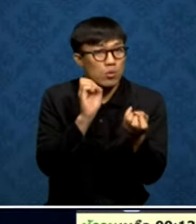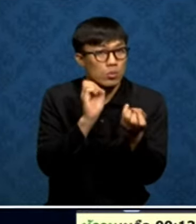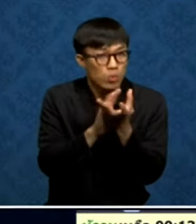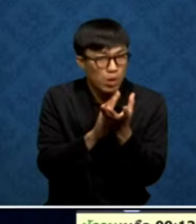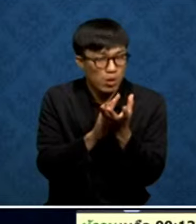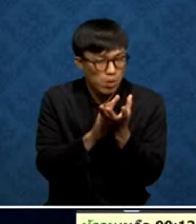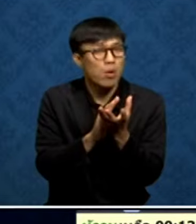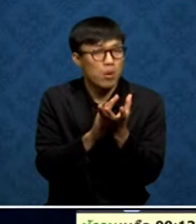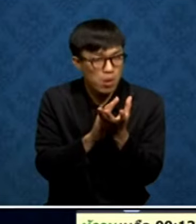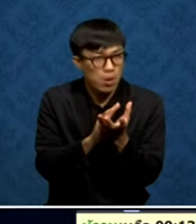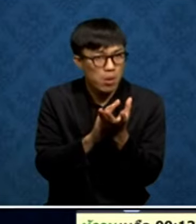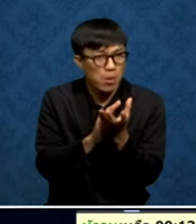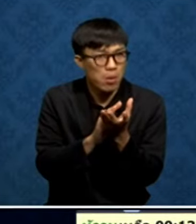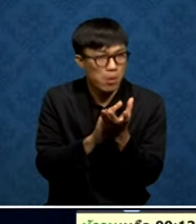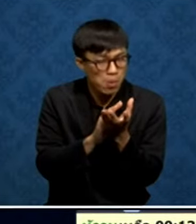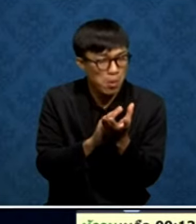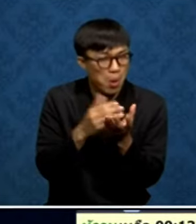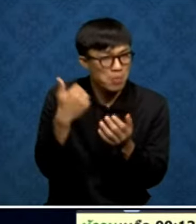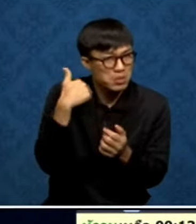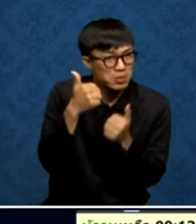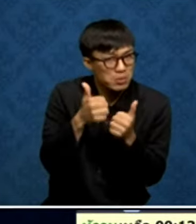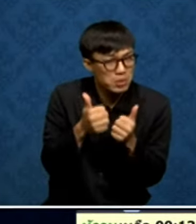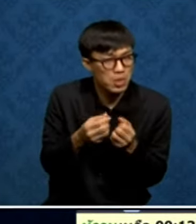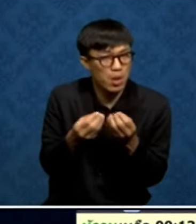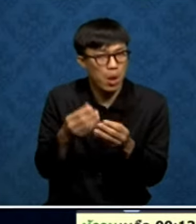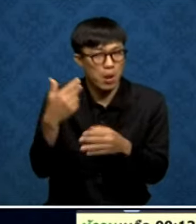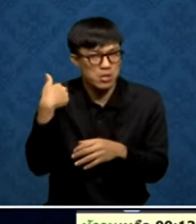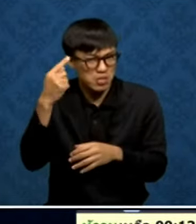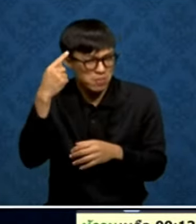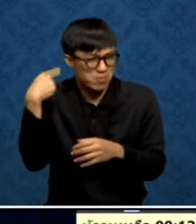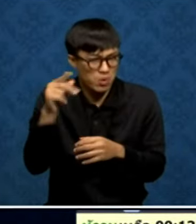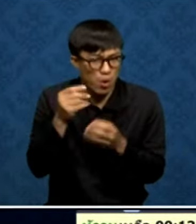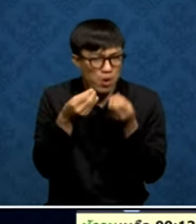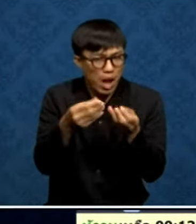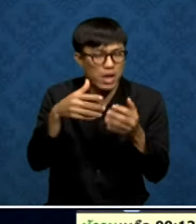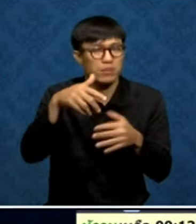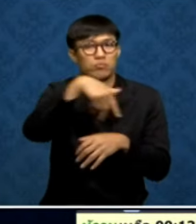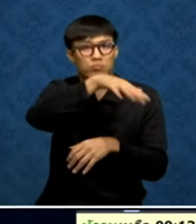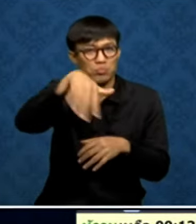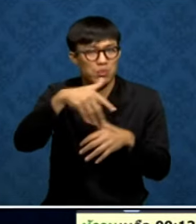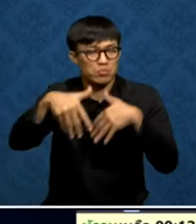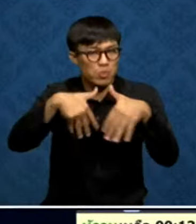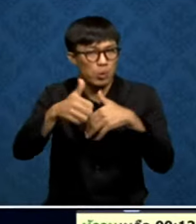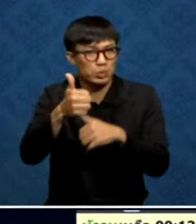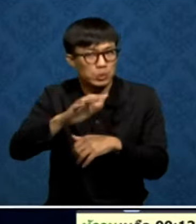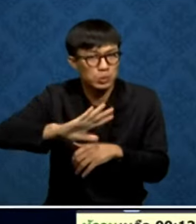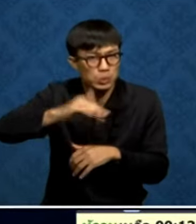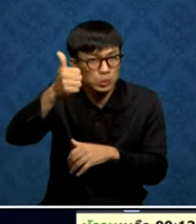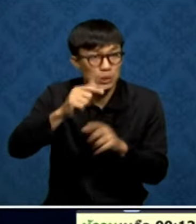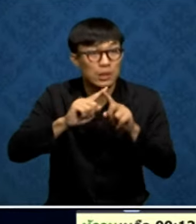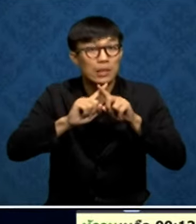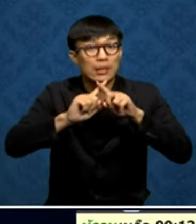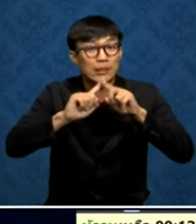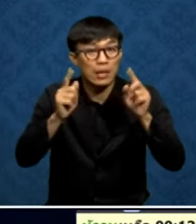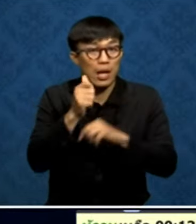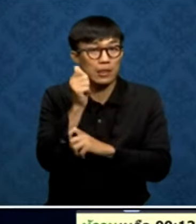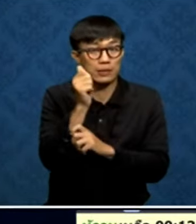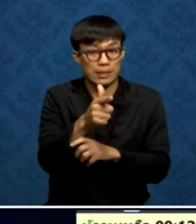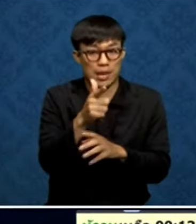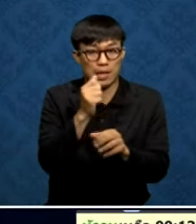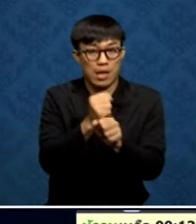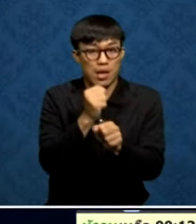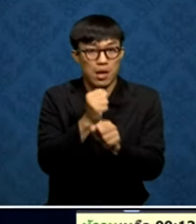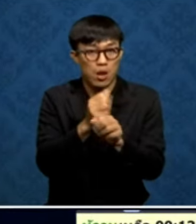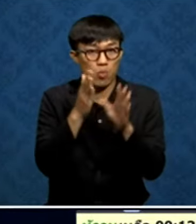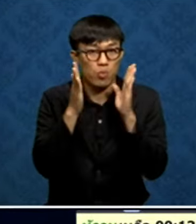โยชน์ต่อประชาชนมากแน่เลยใช่ไหมครับต้องมีการจ้างงานมหาศาลแน่ๆครับแต่ผลที่เกิดขึ้นคือการจ้างงานบุคลากรไทยตามโครงการของ